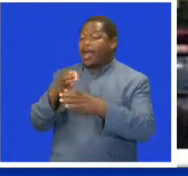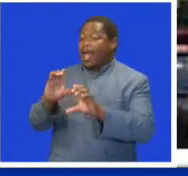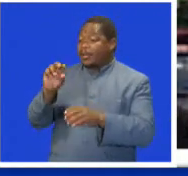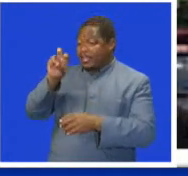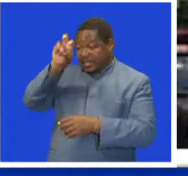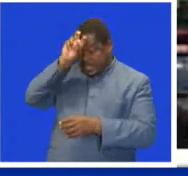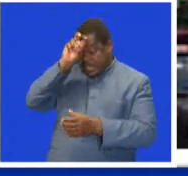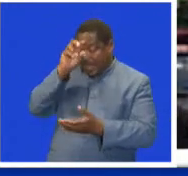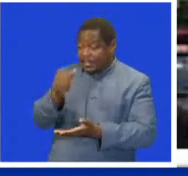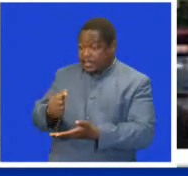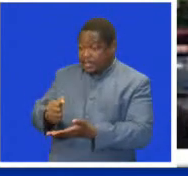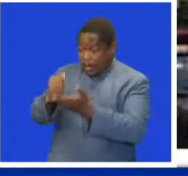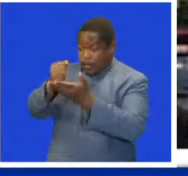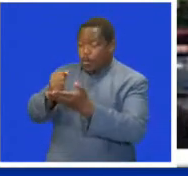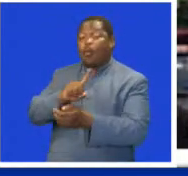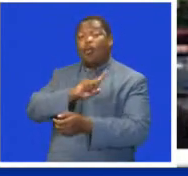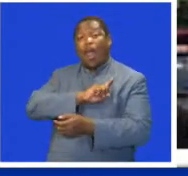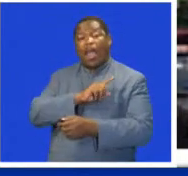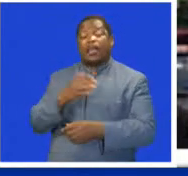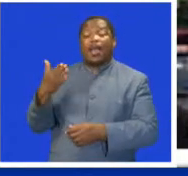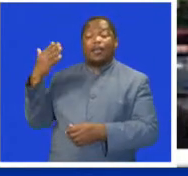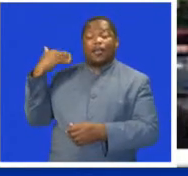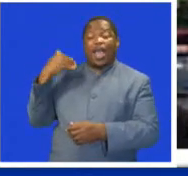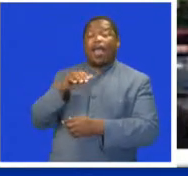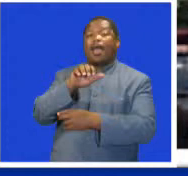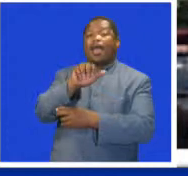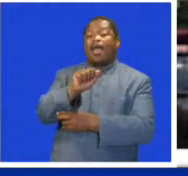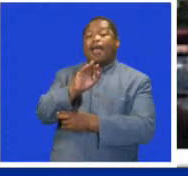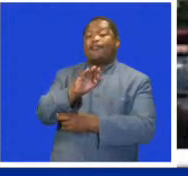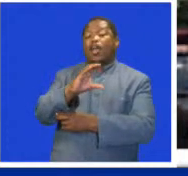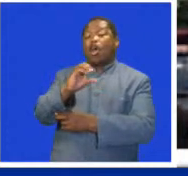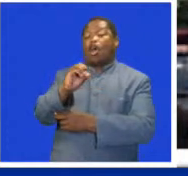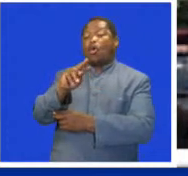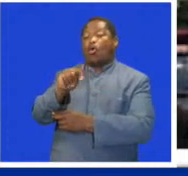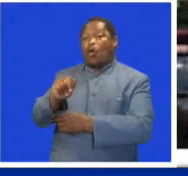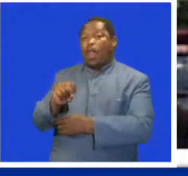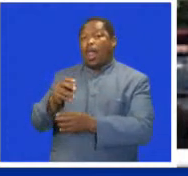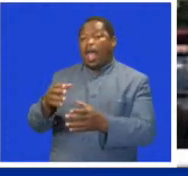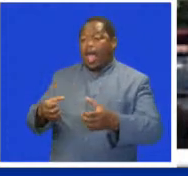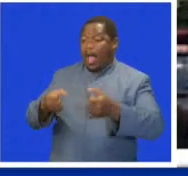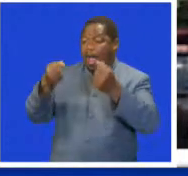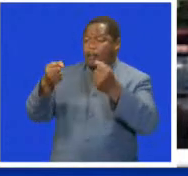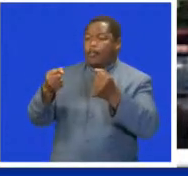inkomishi yendzebe yeAfcon leyalahleka kulela live ngalesihlane evikini leliphelile.